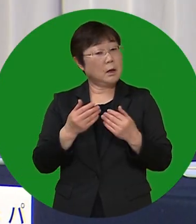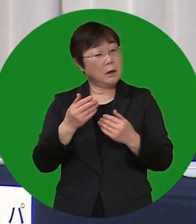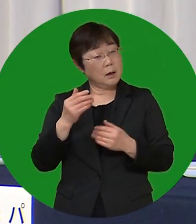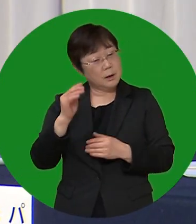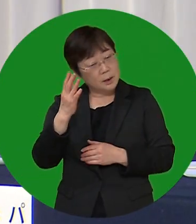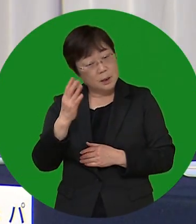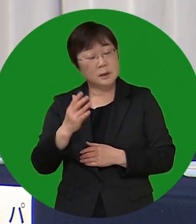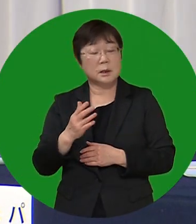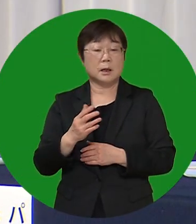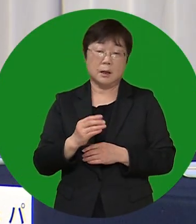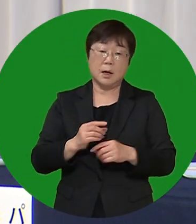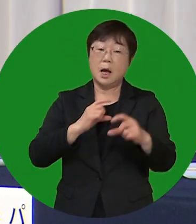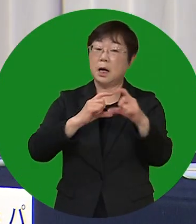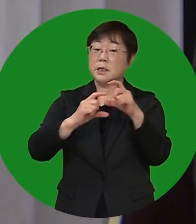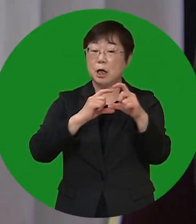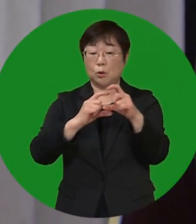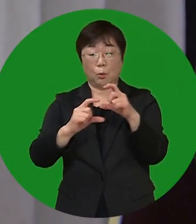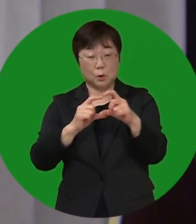here